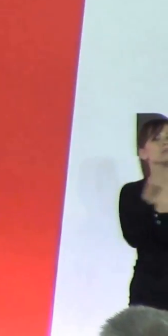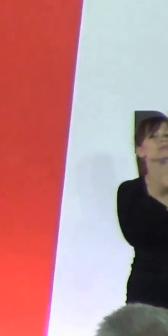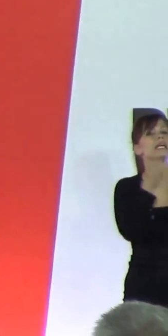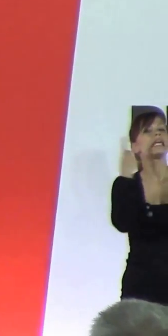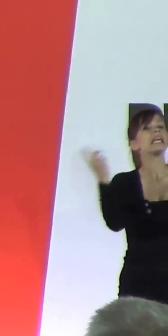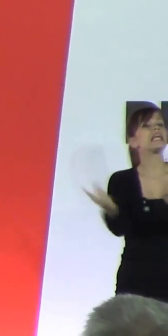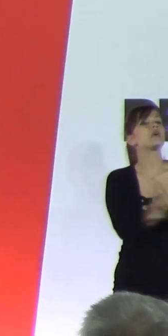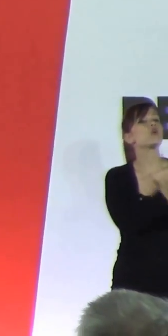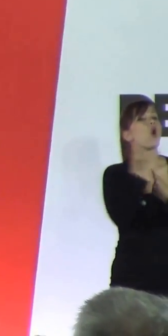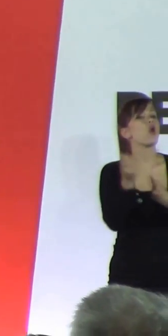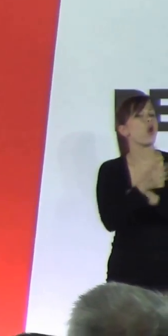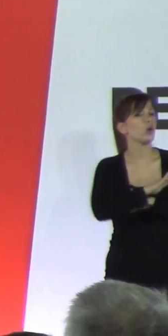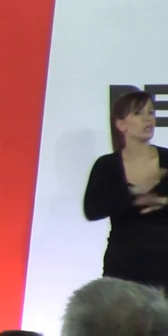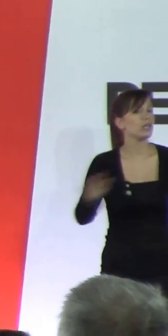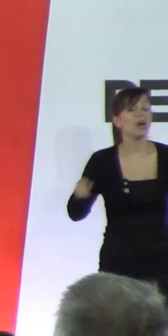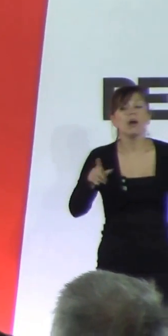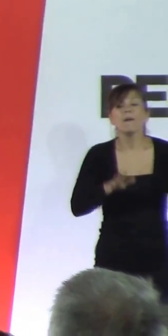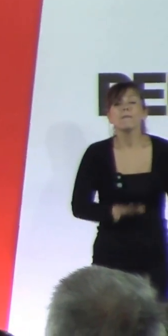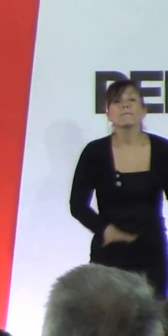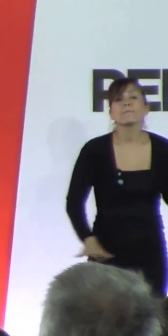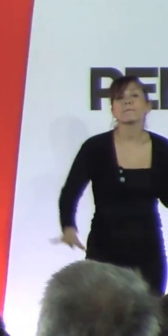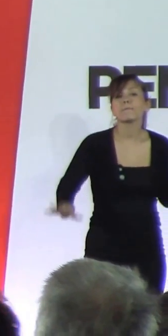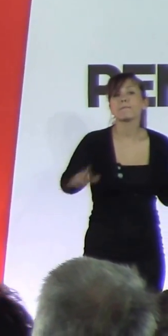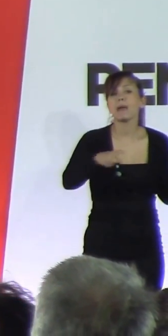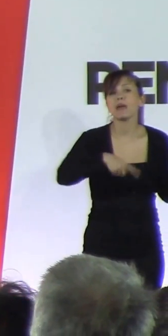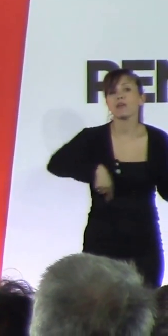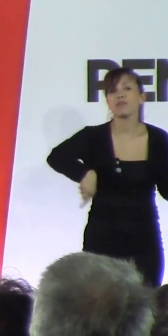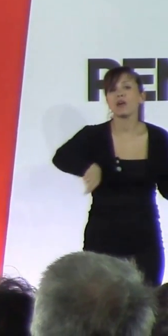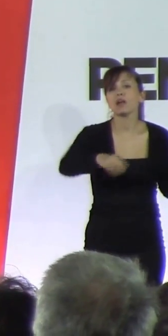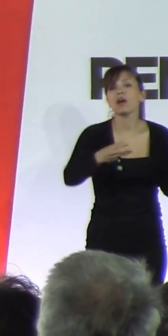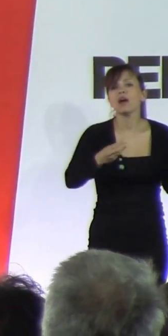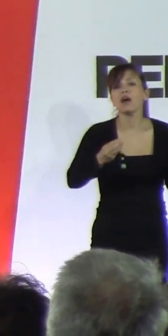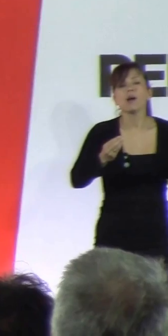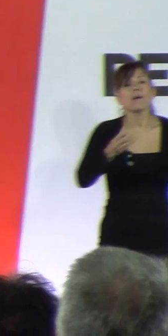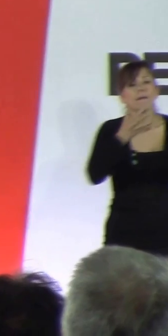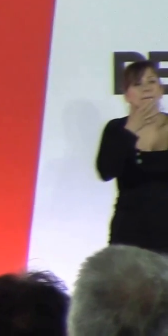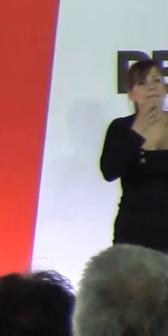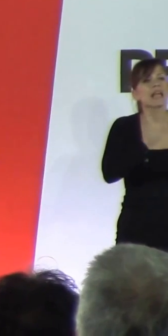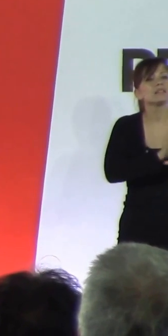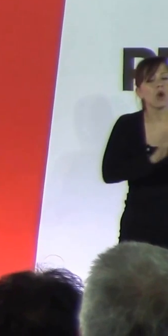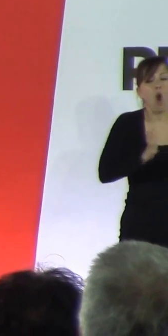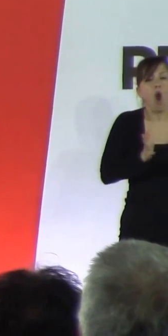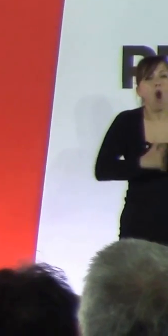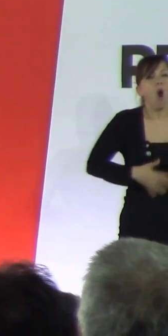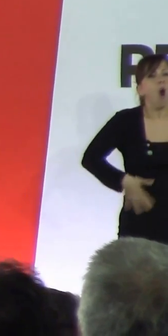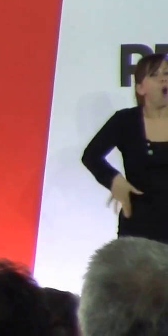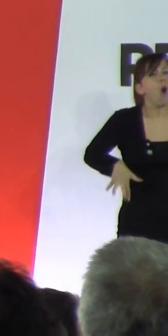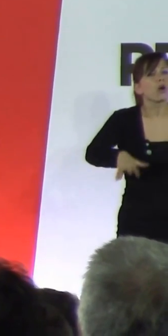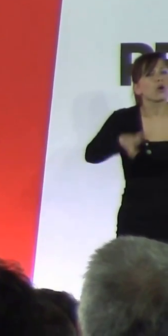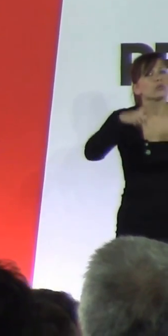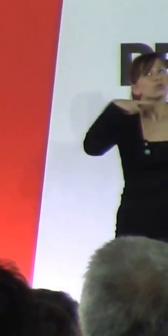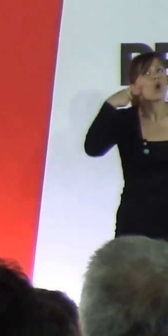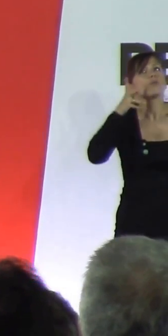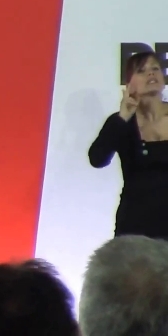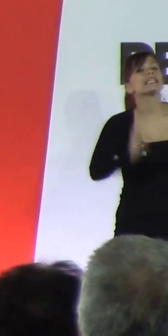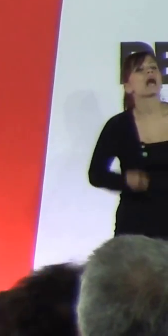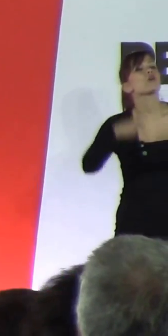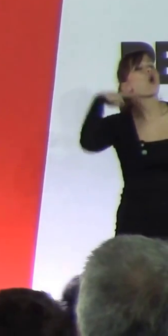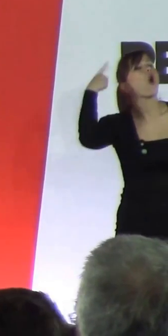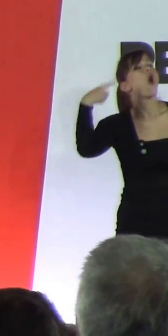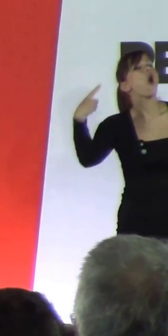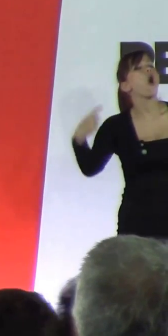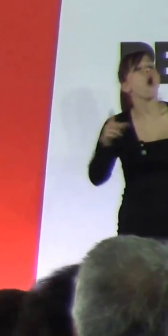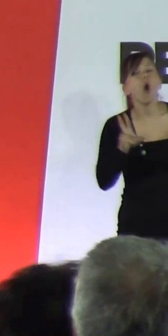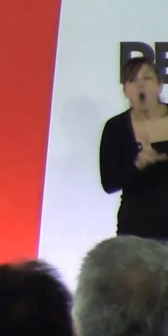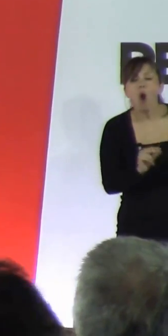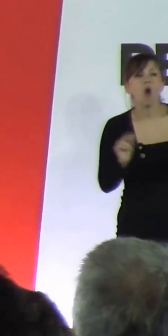περιφέρειας που φιλοξενεί σε πολλά εισαγωγικά τον εφιάλτη της φυλής. Της περιφέρειας ενός